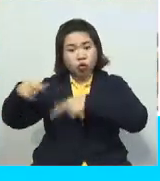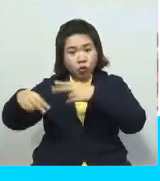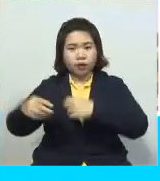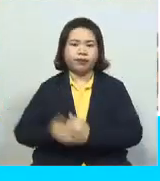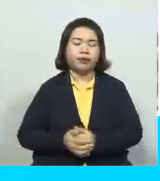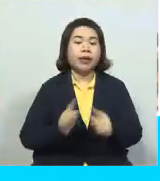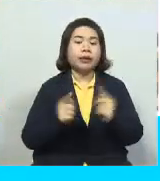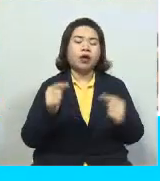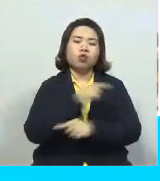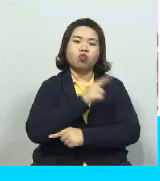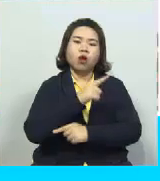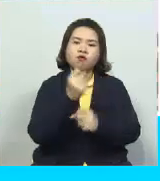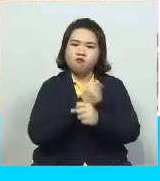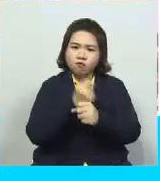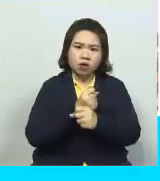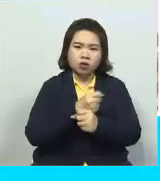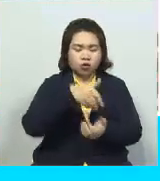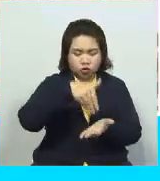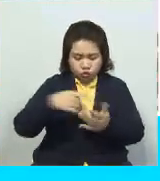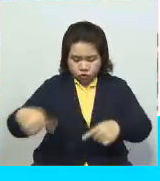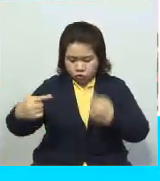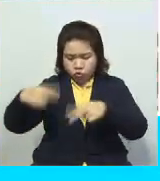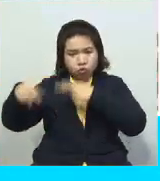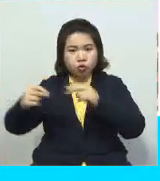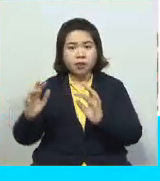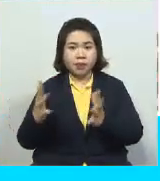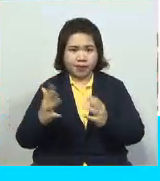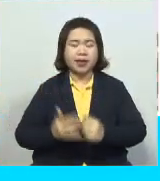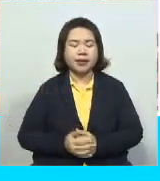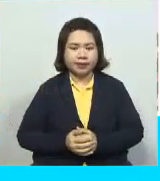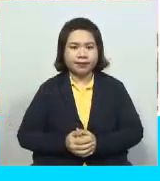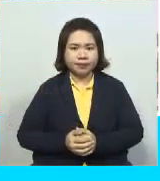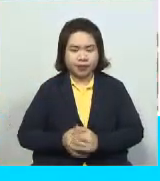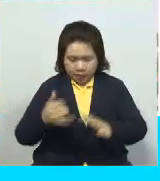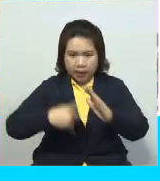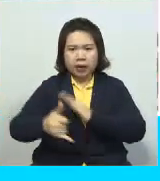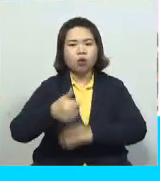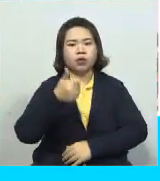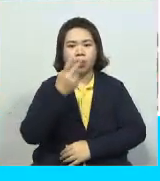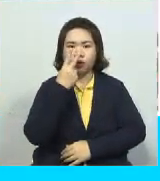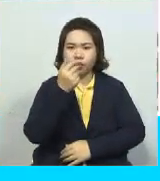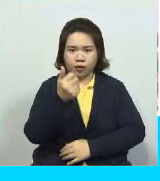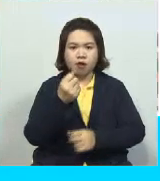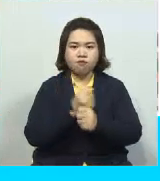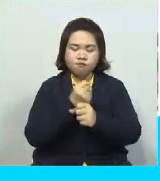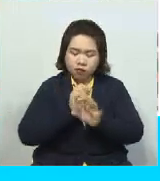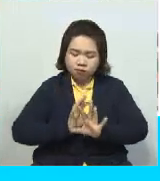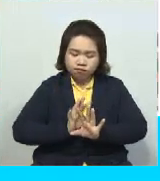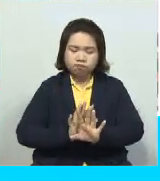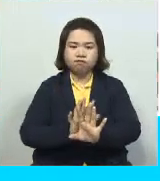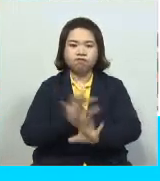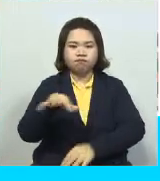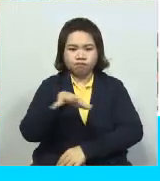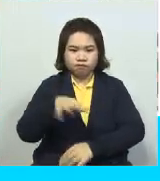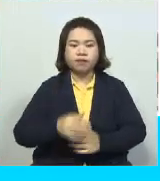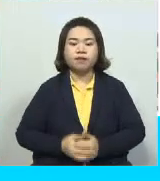ราไม่ได้มีการตั้งจุดคัดกรองครับก็สามารถที่จะเข้ามาชมการซักซ้อมได้ตามปกติ